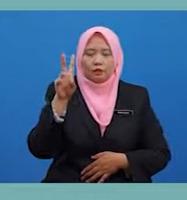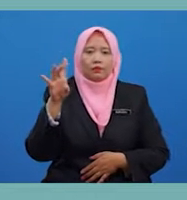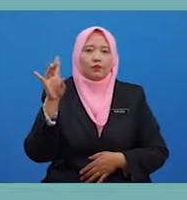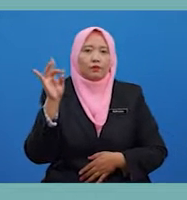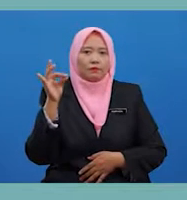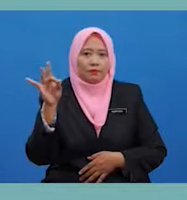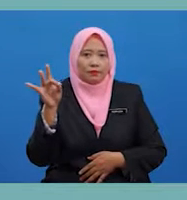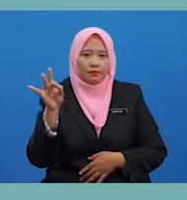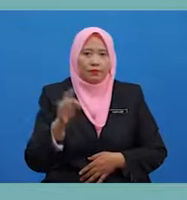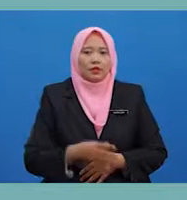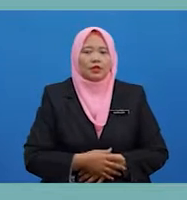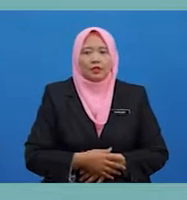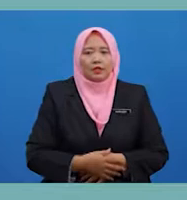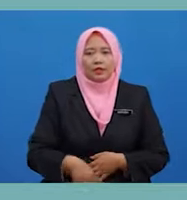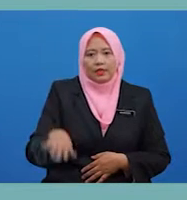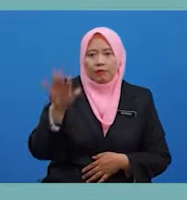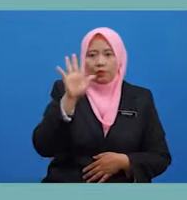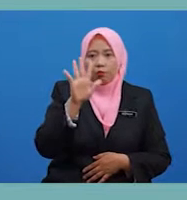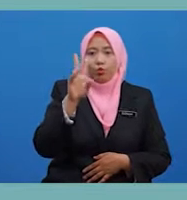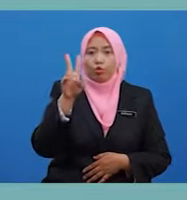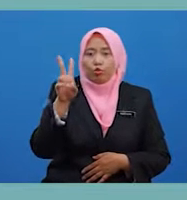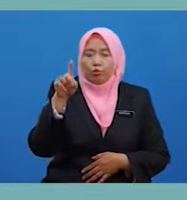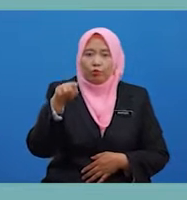pula, seramai